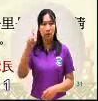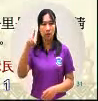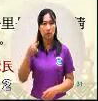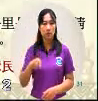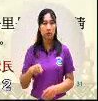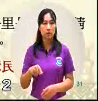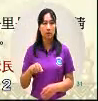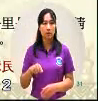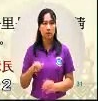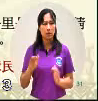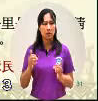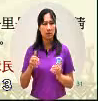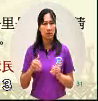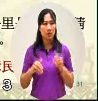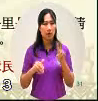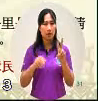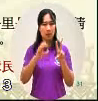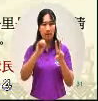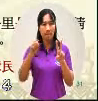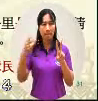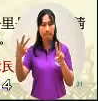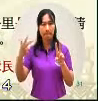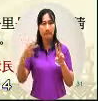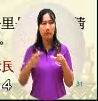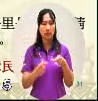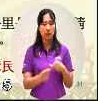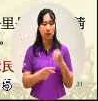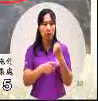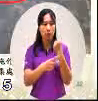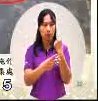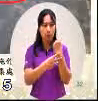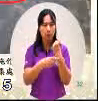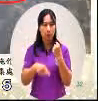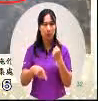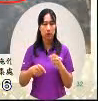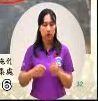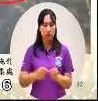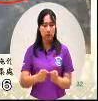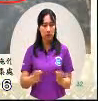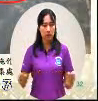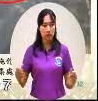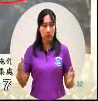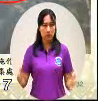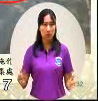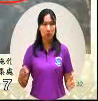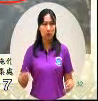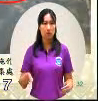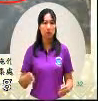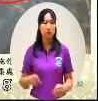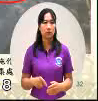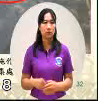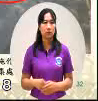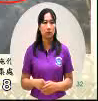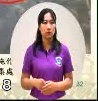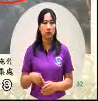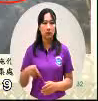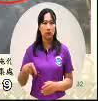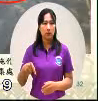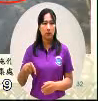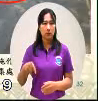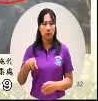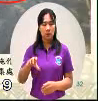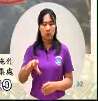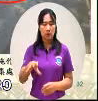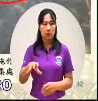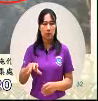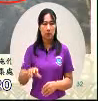207公里这个区块啊，这个是公路局，好看一下图面。啊，这个地方哈、常常积水，那